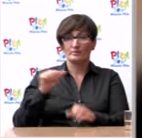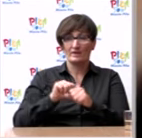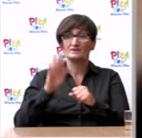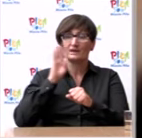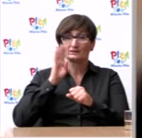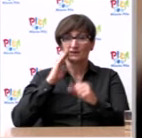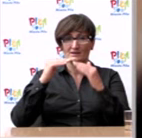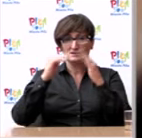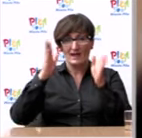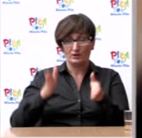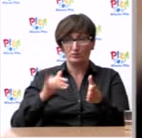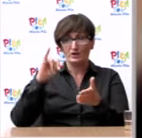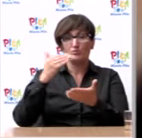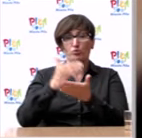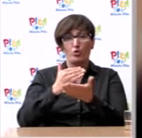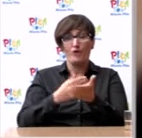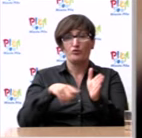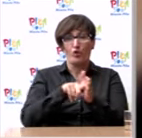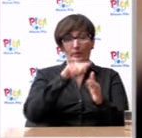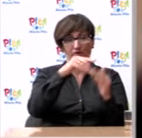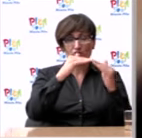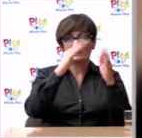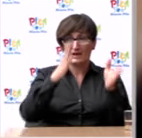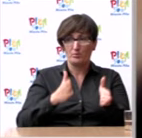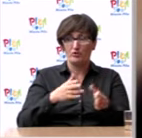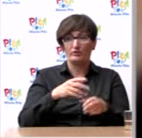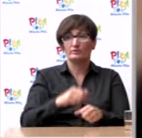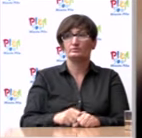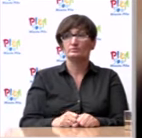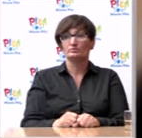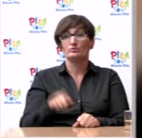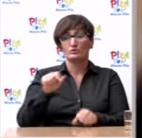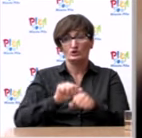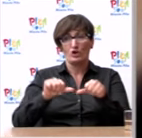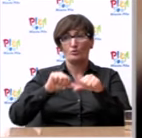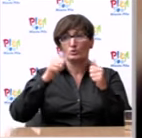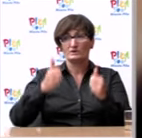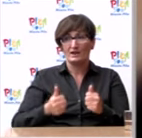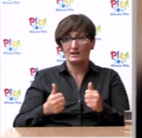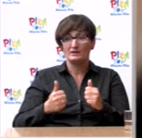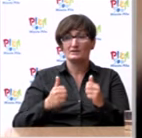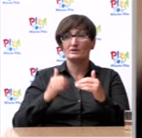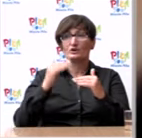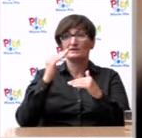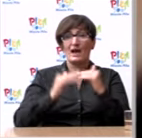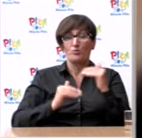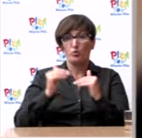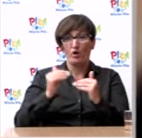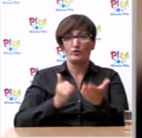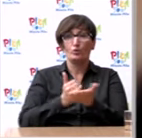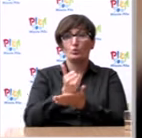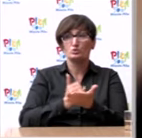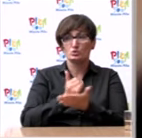i ustalenia warunków dla tej zabudowy, są ustalenia dotyczące zabudowy usługowej